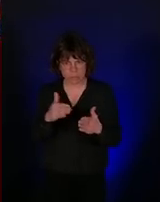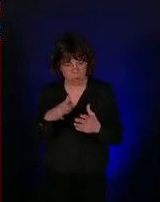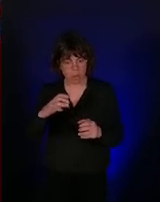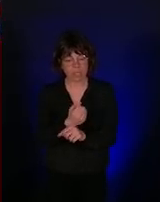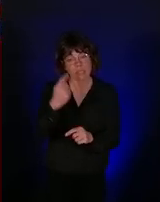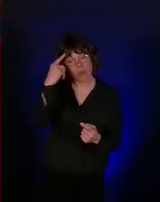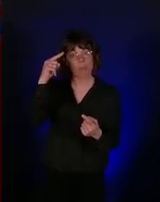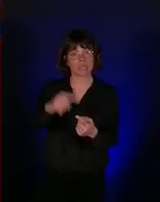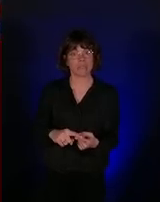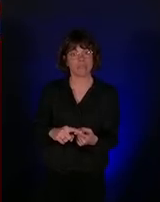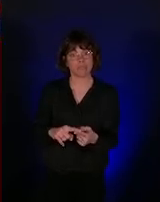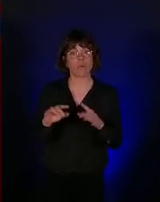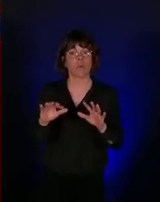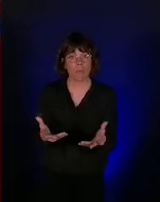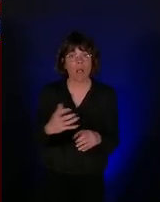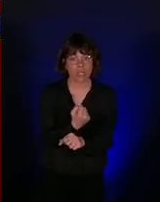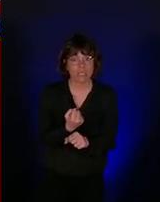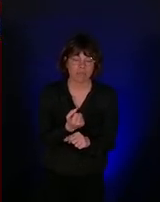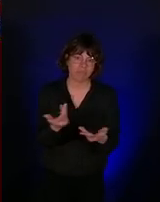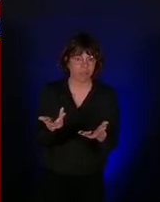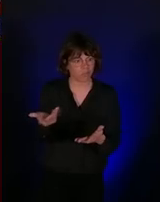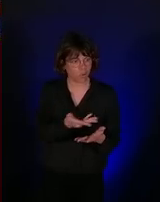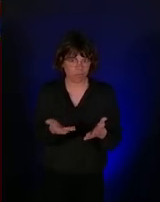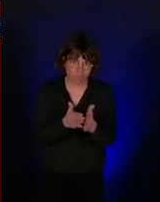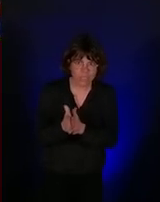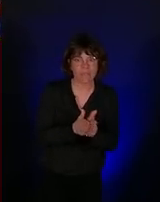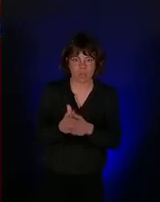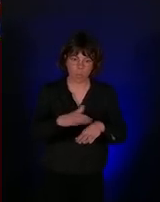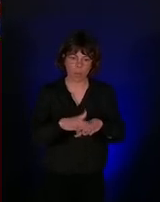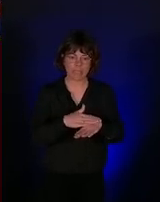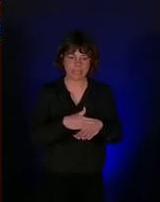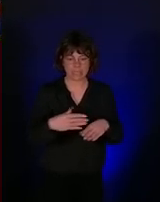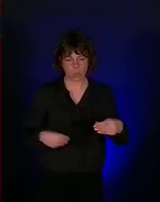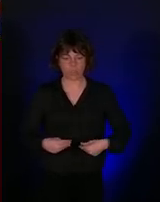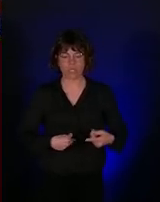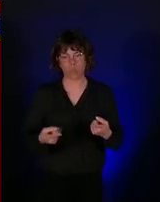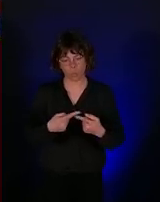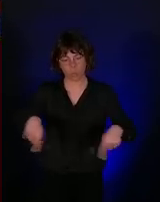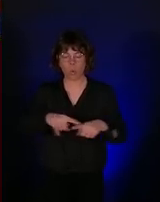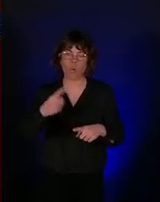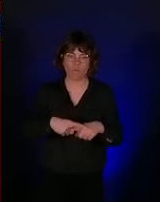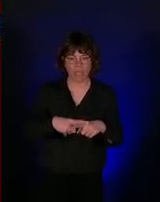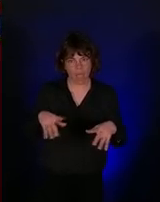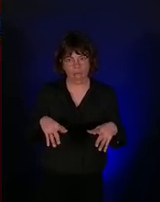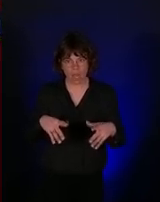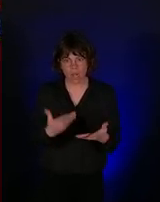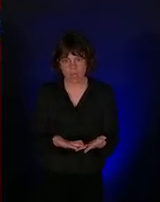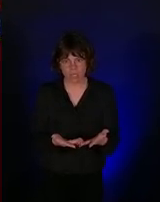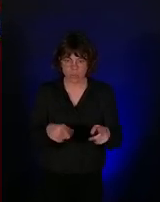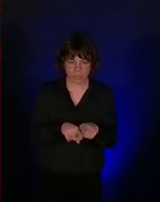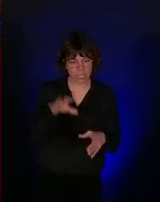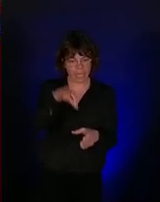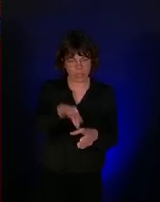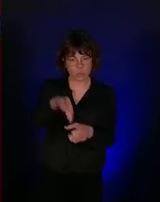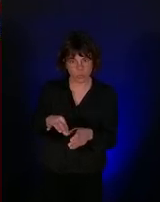qui ne pourra se faire sans la volonté politique de la direction confédérale, élue et des organisations